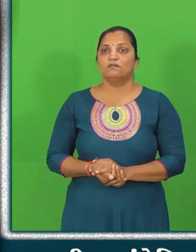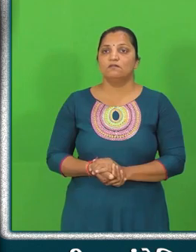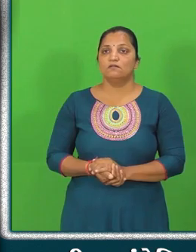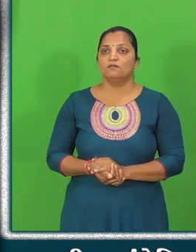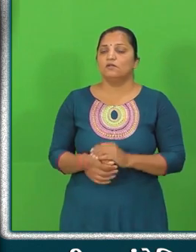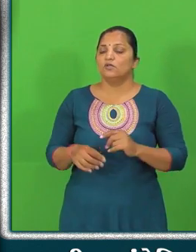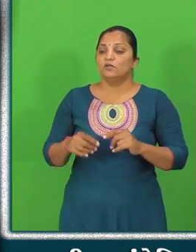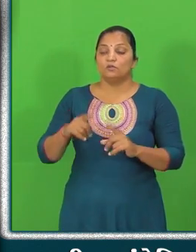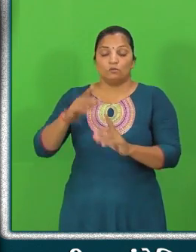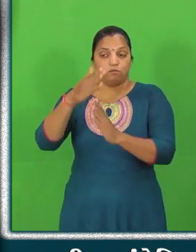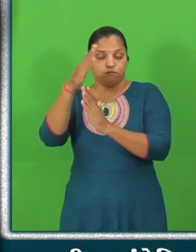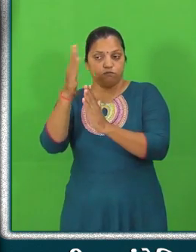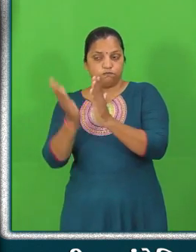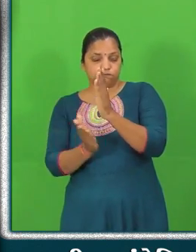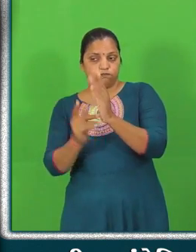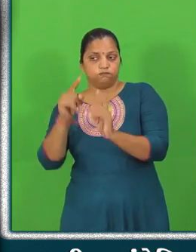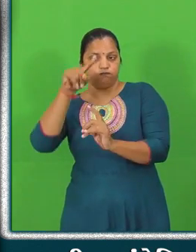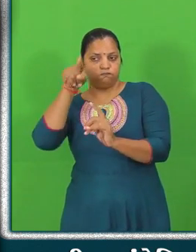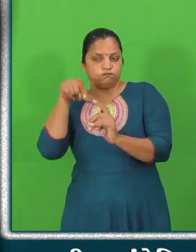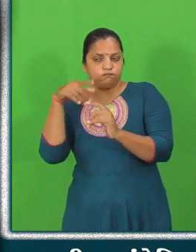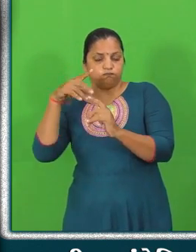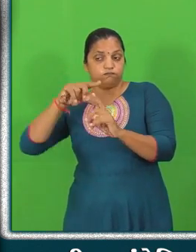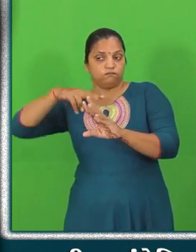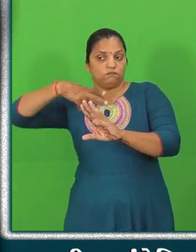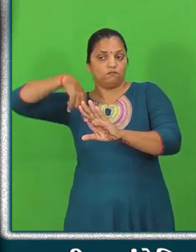કિરણોને પાછળ લંબાવીએ